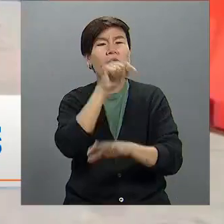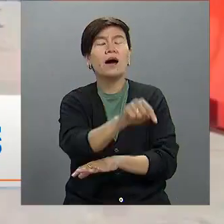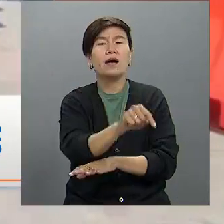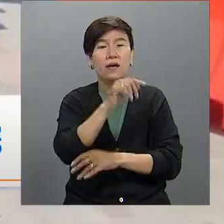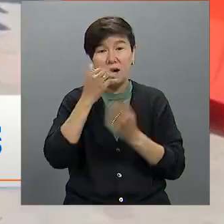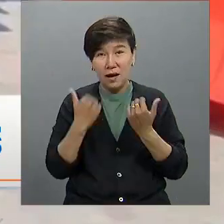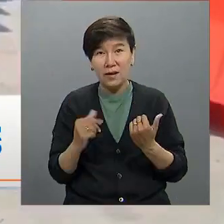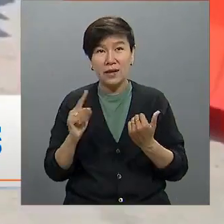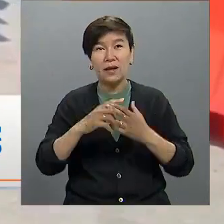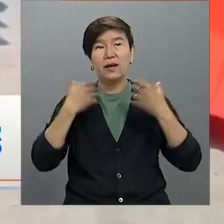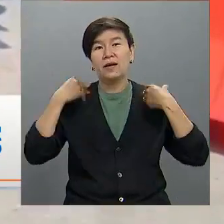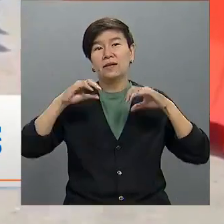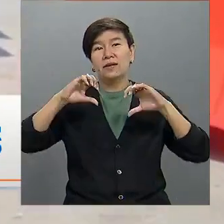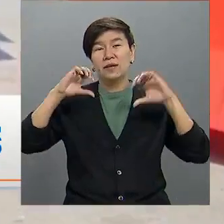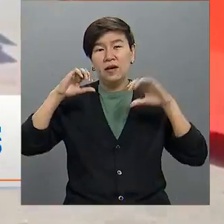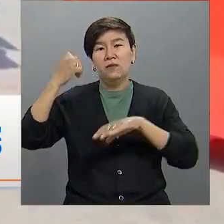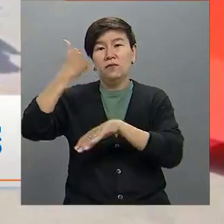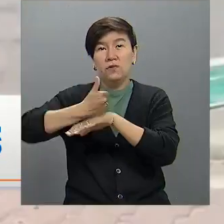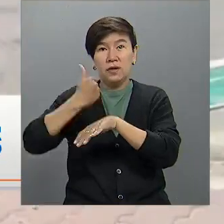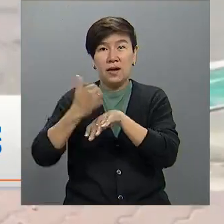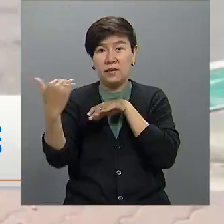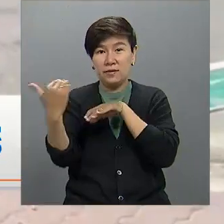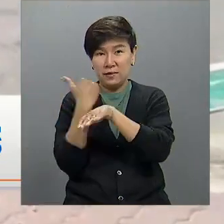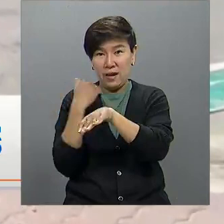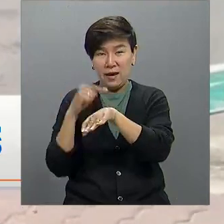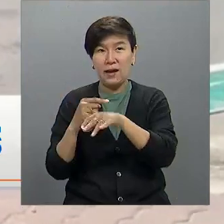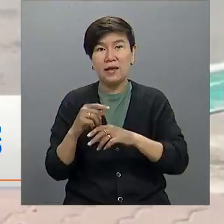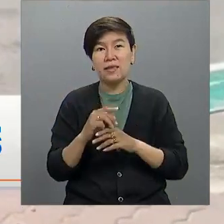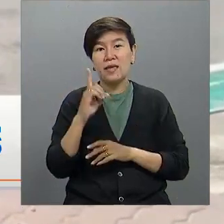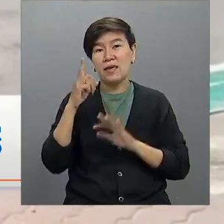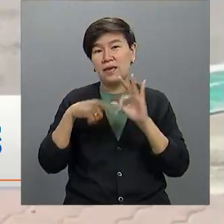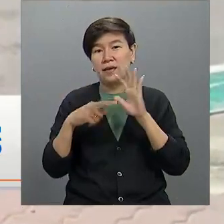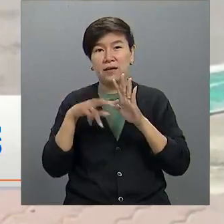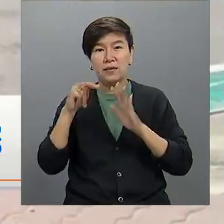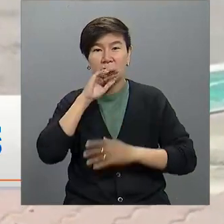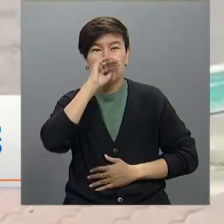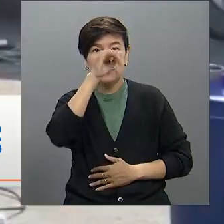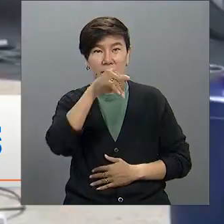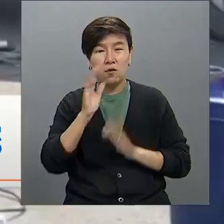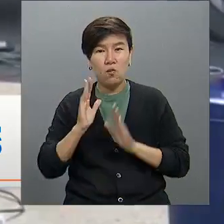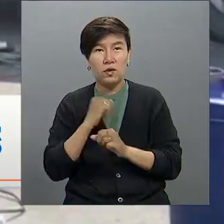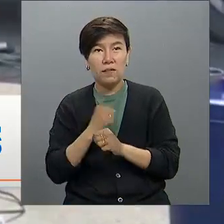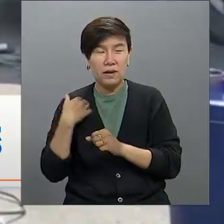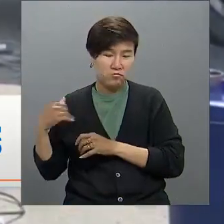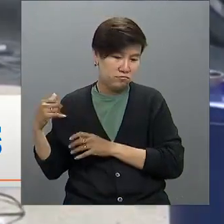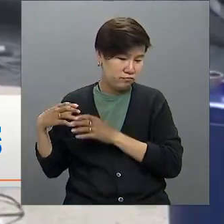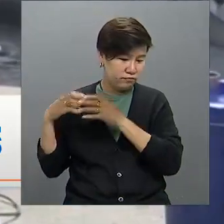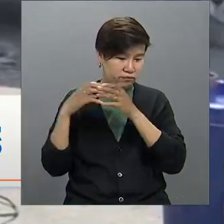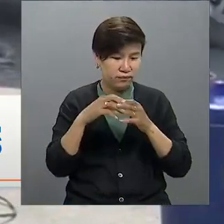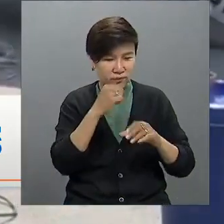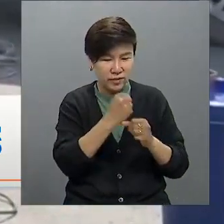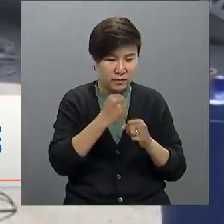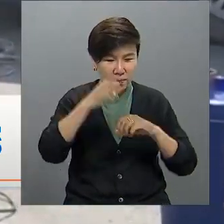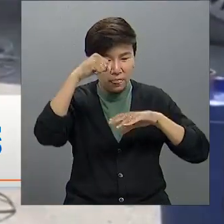สิริหัวหน้าหมวดทางหลวงด่านช้างนี่ค่ะได้สั่งการให้เจ้าหน้าที่ลงพื้นที่ไปซ่อมแซมฝาท่อระบายน้ำที่ชาวบ้านร้อง